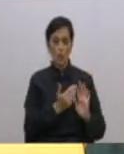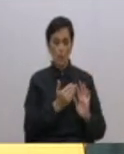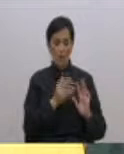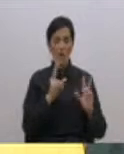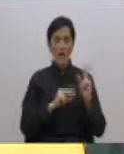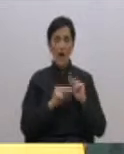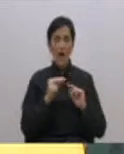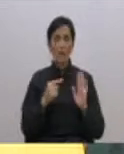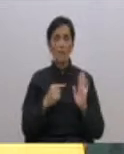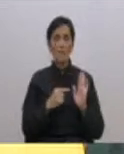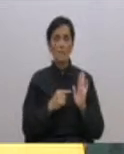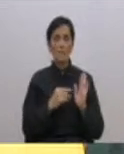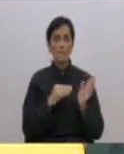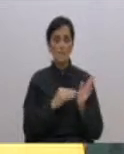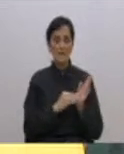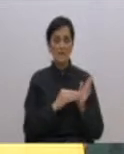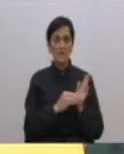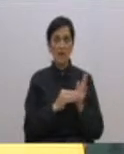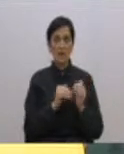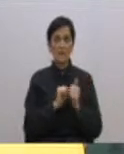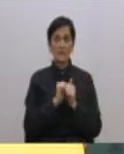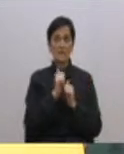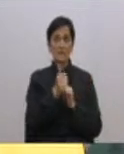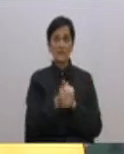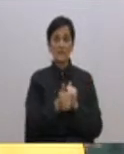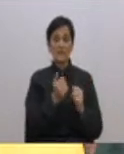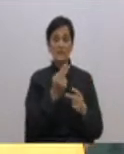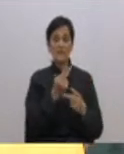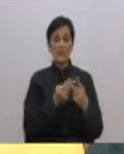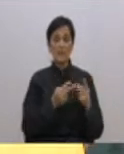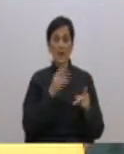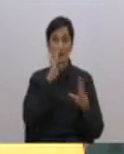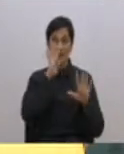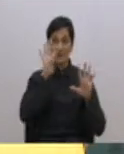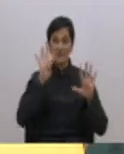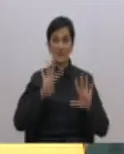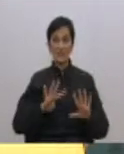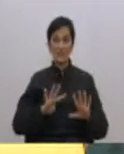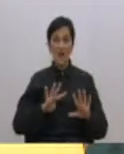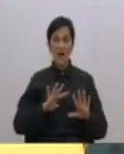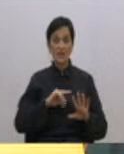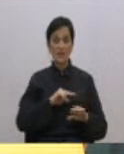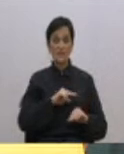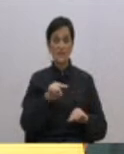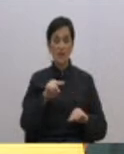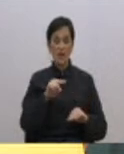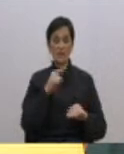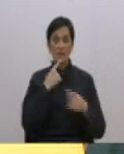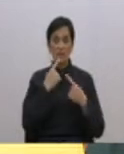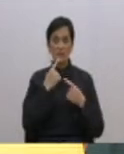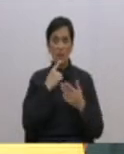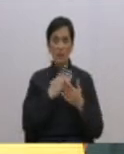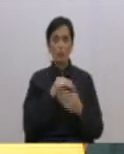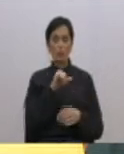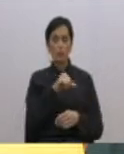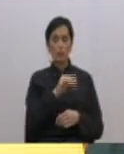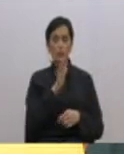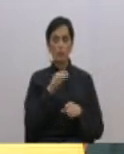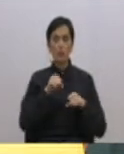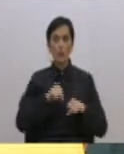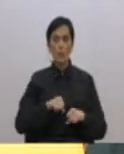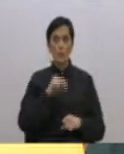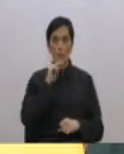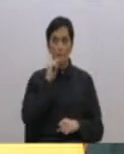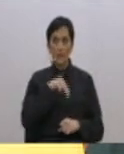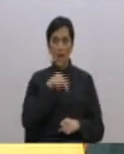რომ ესე იგი წინასწარი პანდრობის პერიოდში 9 თვიან პერიოდზეა შესაბამისად ლაპარაკი, მას ექნება უფლება, ბრალდებულს